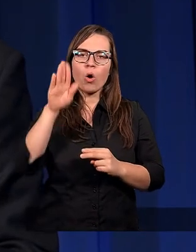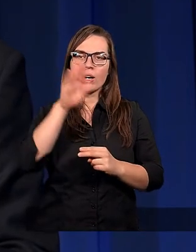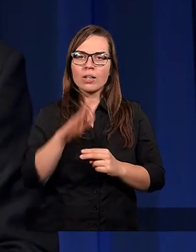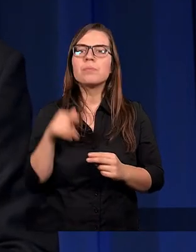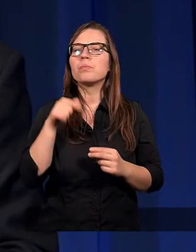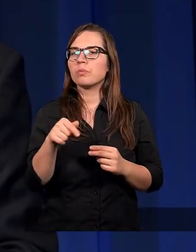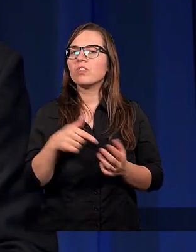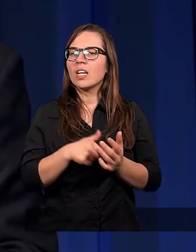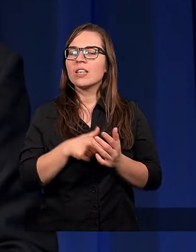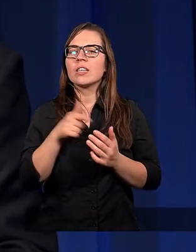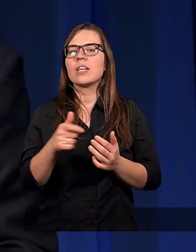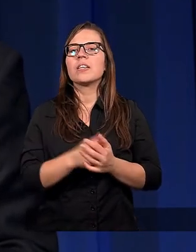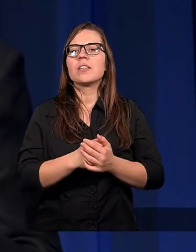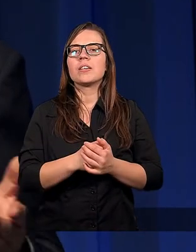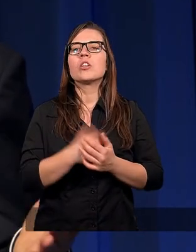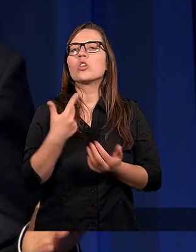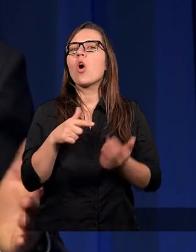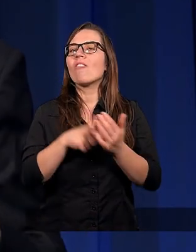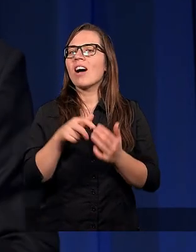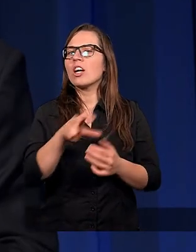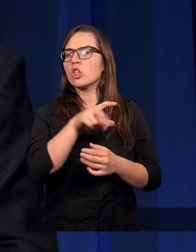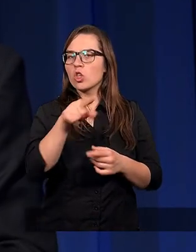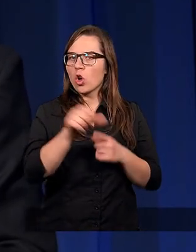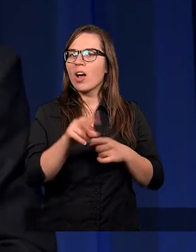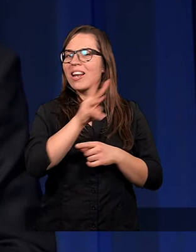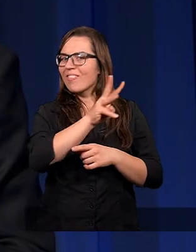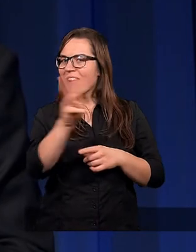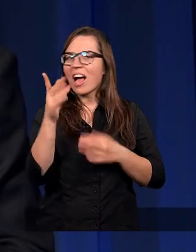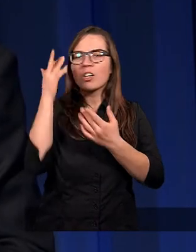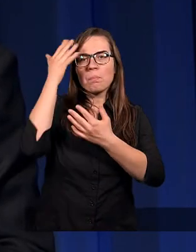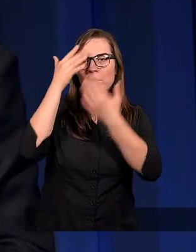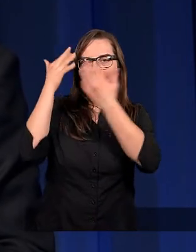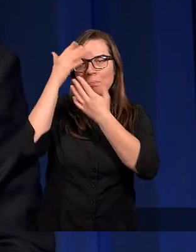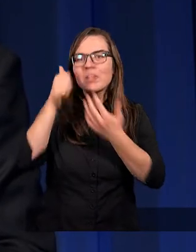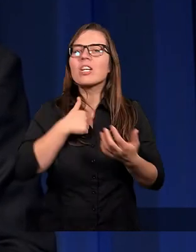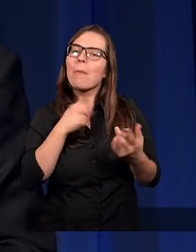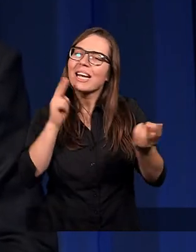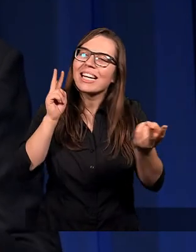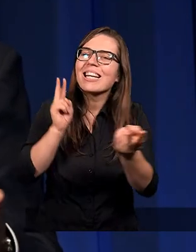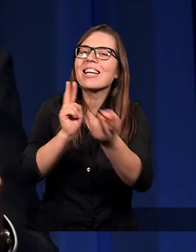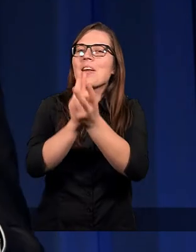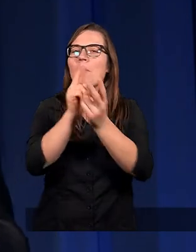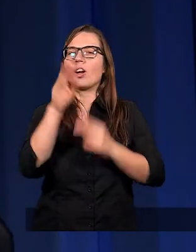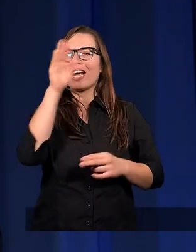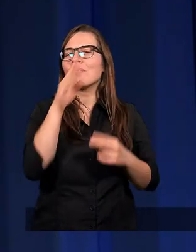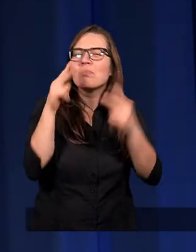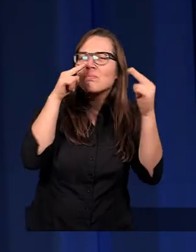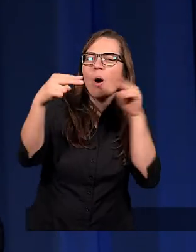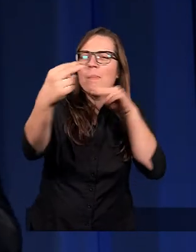Czy to jest, no właśnie, czy to jest wasze marzenie, żeby spotkać się z Panem Bogiem? Wyobraźmy sobie.